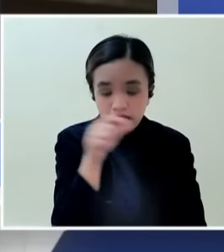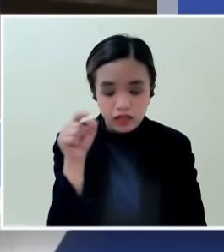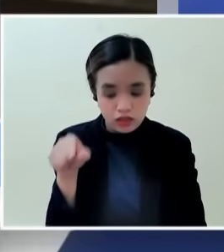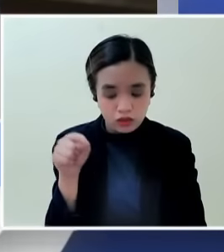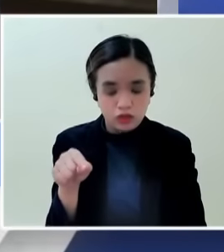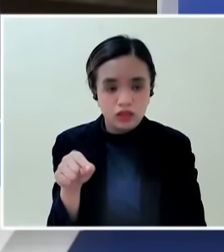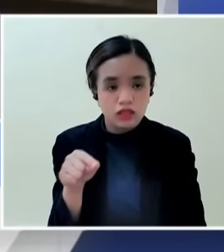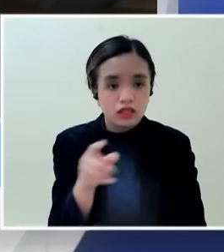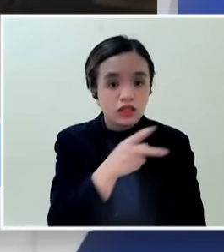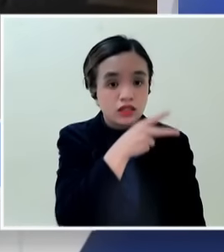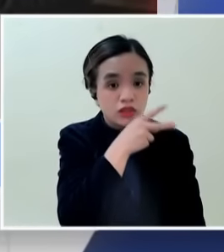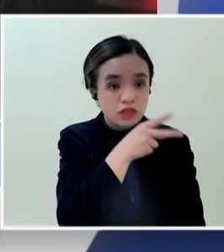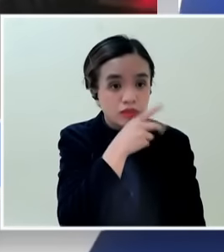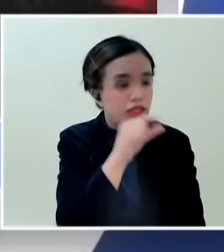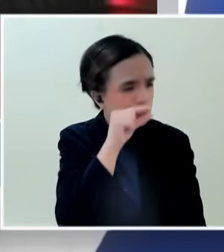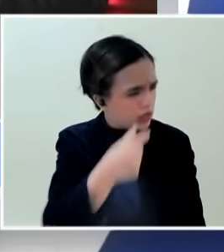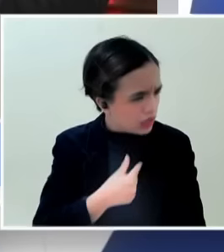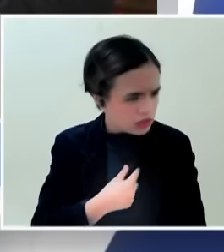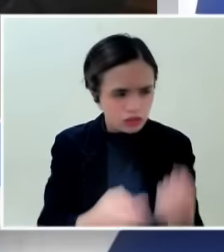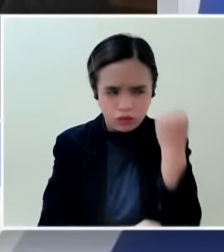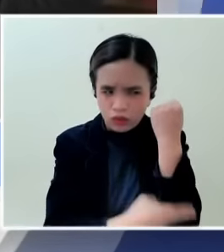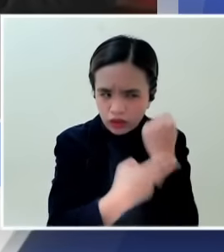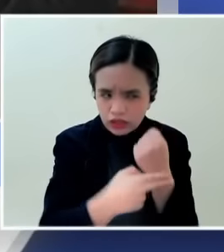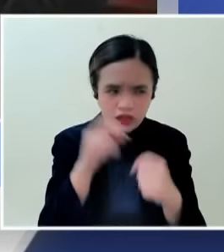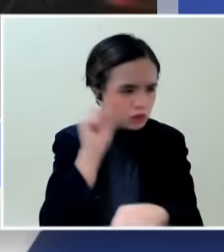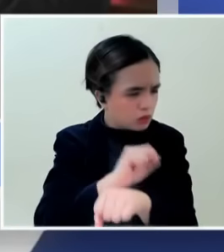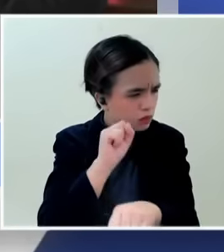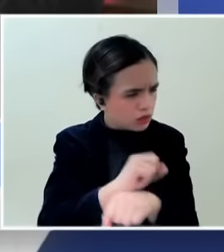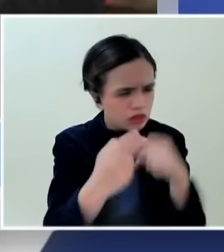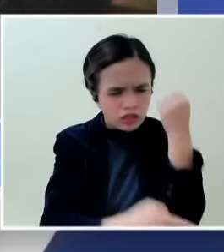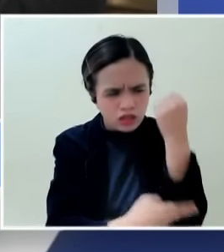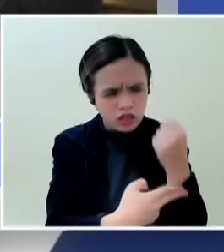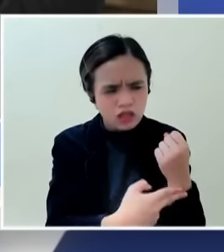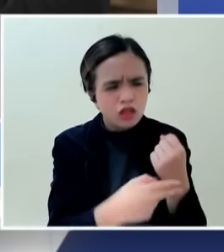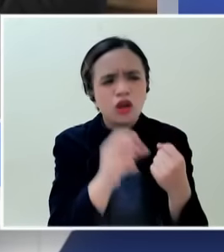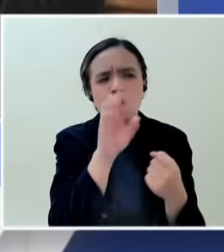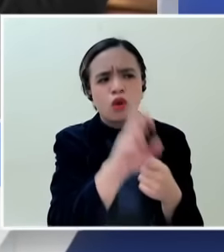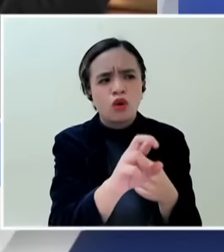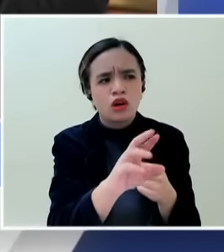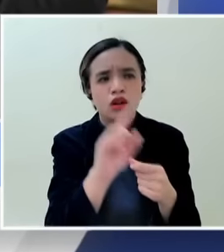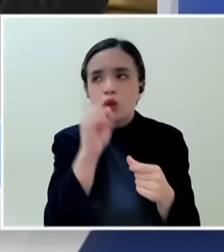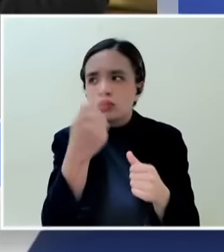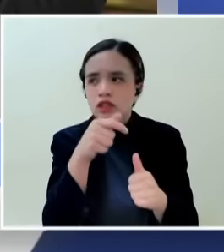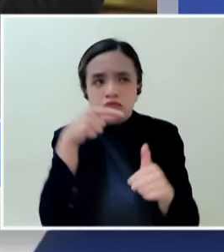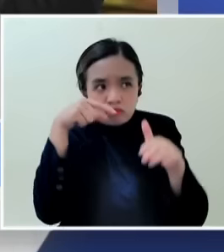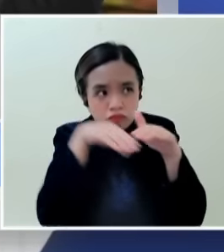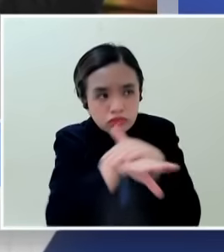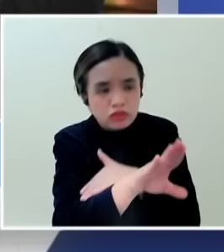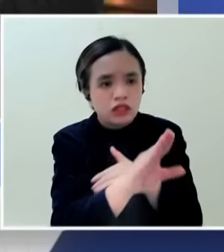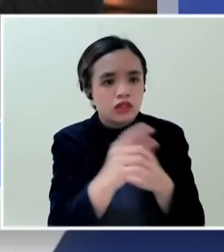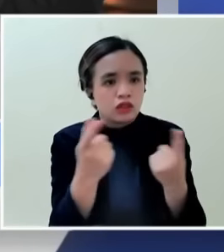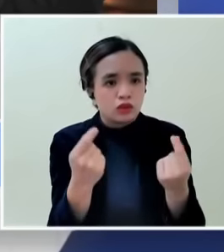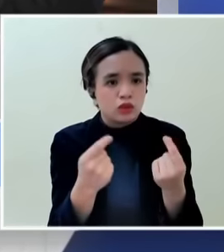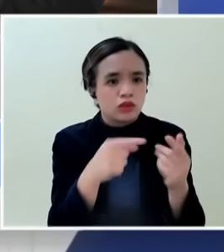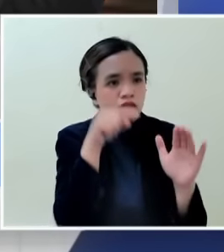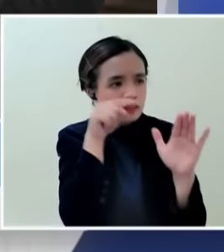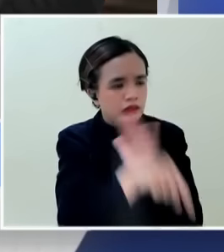pala ay guest ng hotel, nagtatrabaho sa hotel o pumuslit lamang dun sa hotel para gawin yung